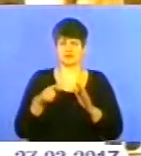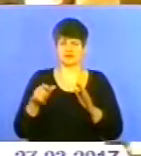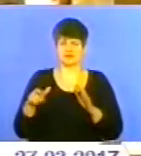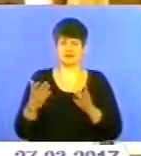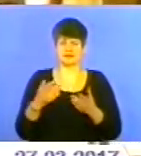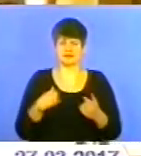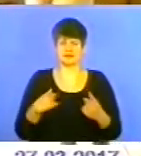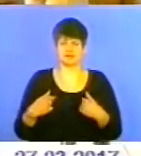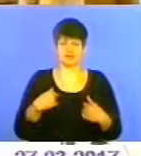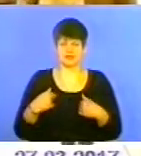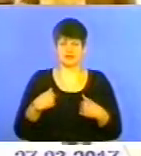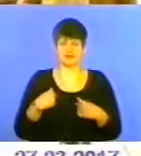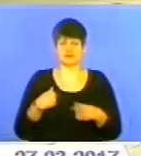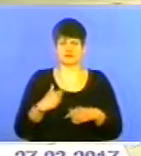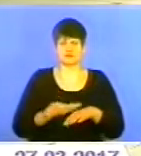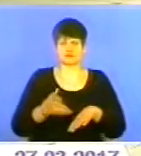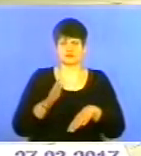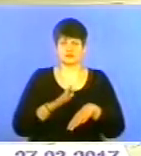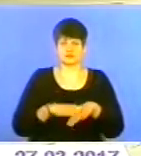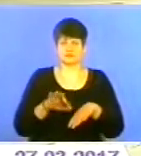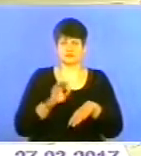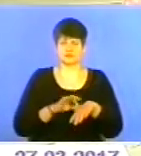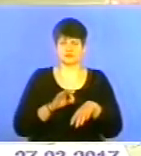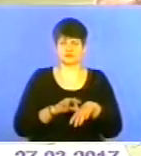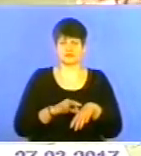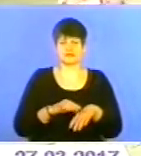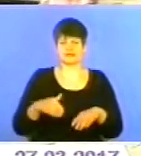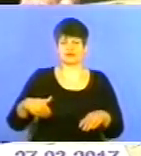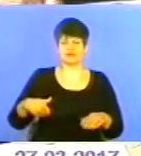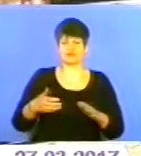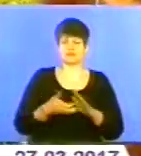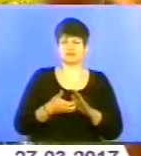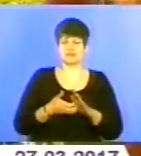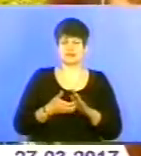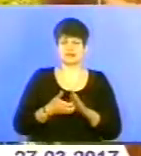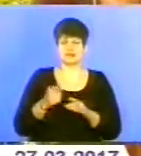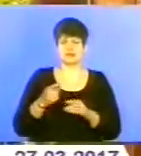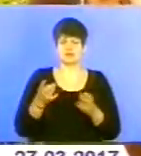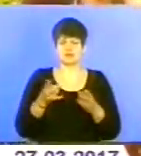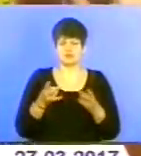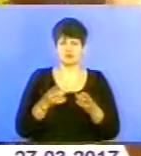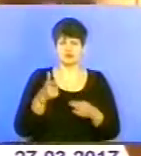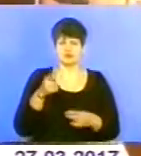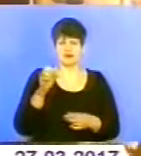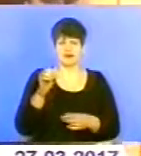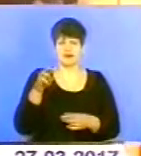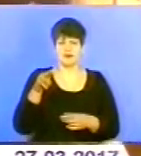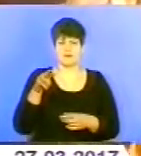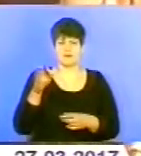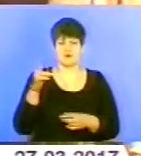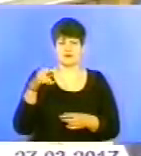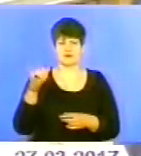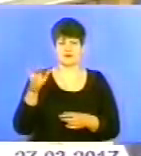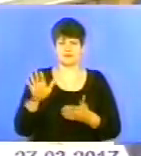які страждають від гострої ниркової недостатності і потребують кількаразового щотижневого гемодіалізу. Сьогодні